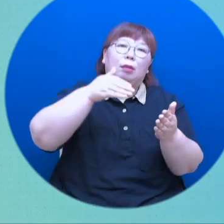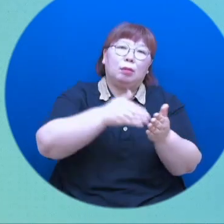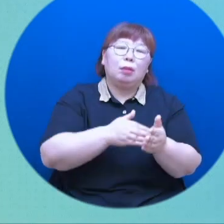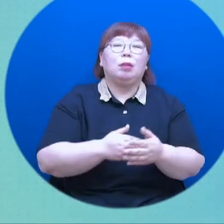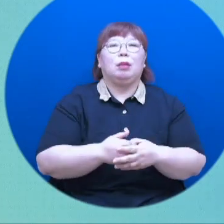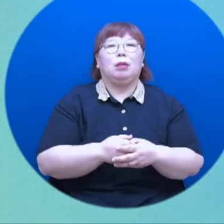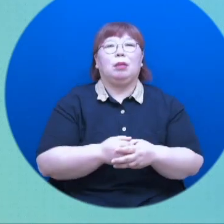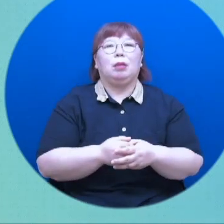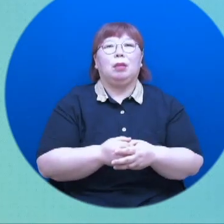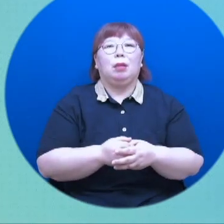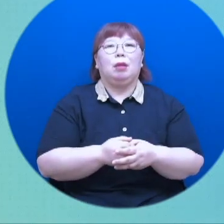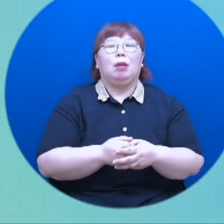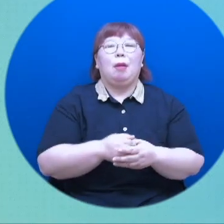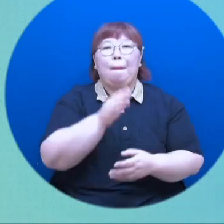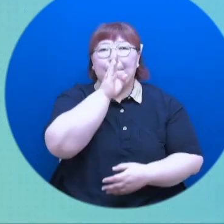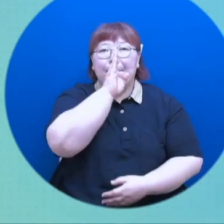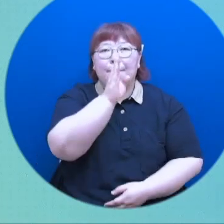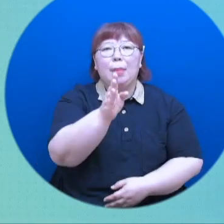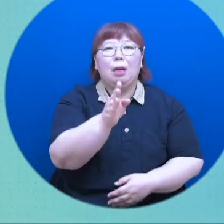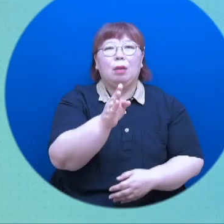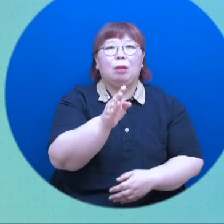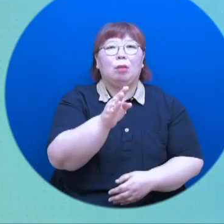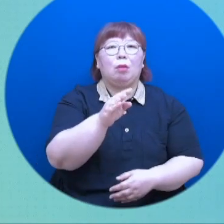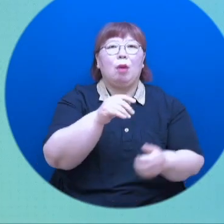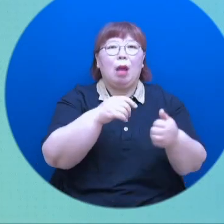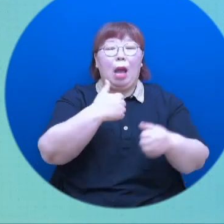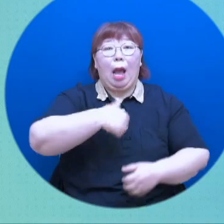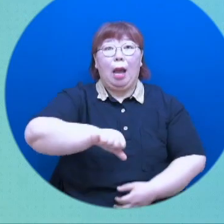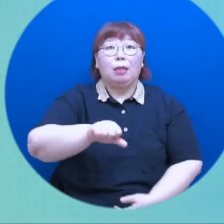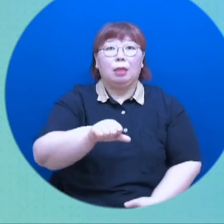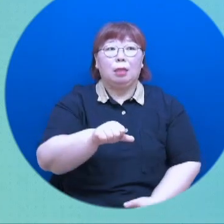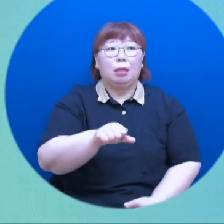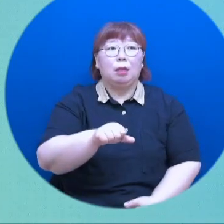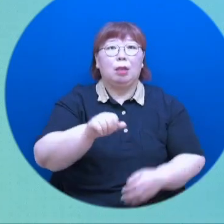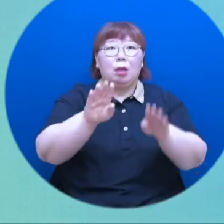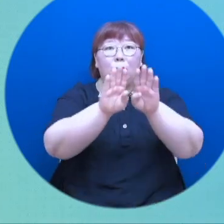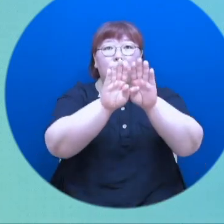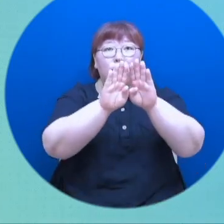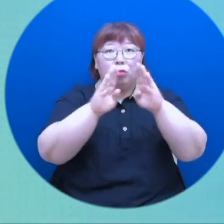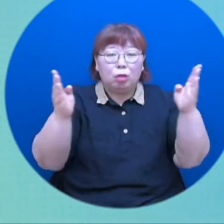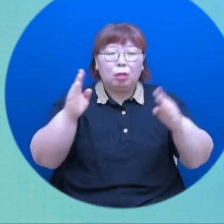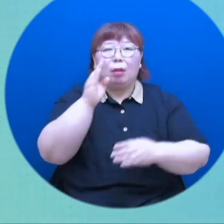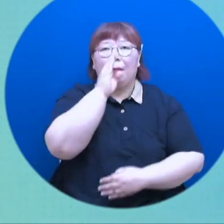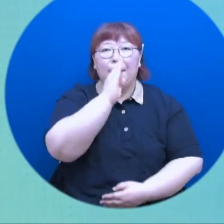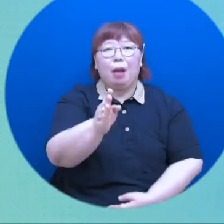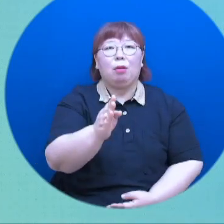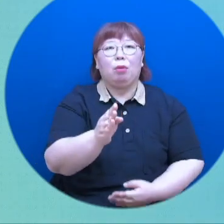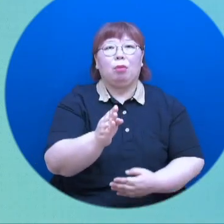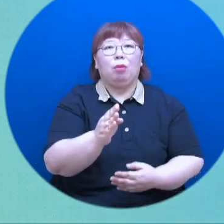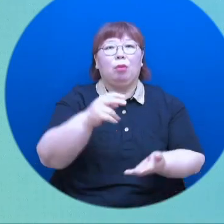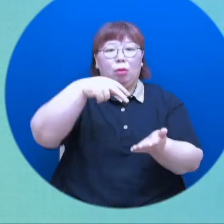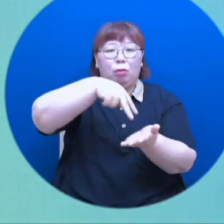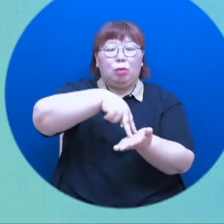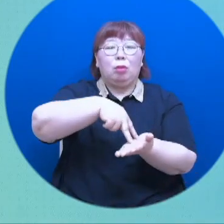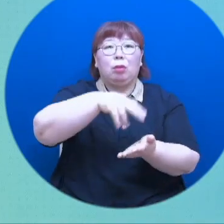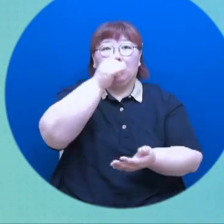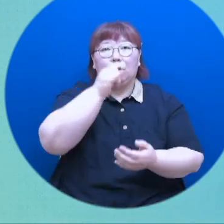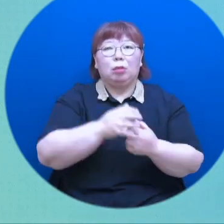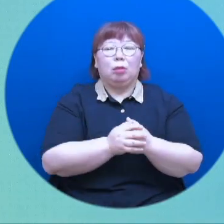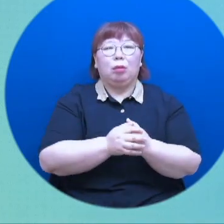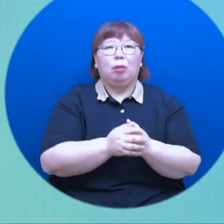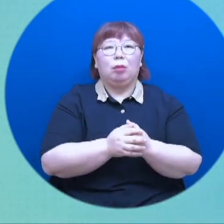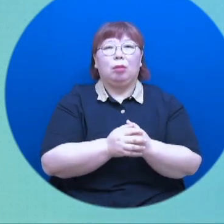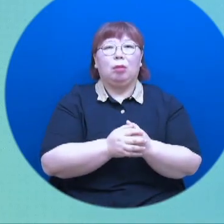들어가는데 바로 종훈이가 문 열자마자 제일 앞에 서 있어요.